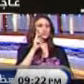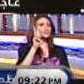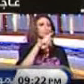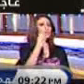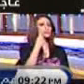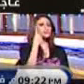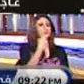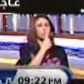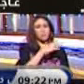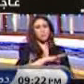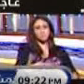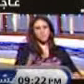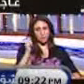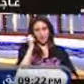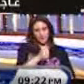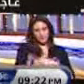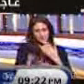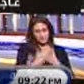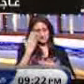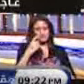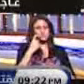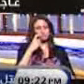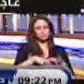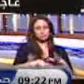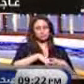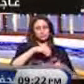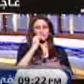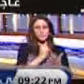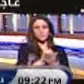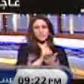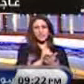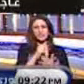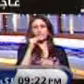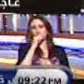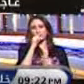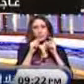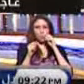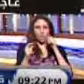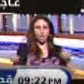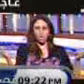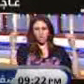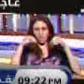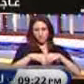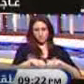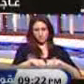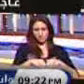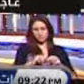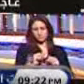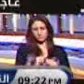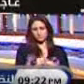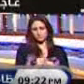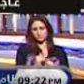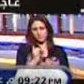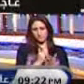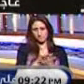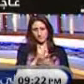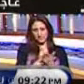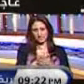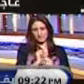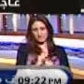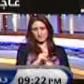مشكله. المدرسه دي كانت مختلطه بين اولاد وصبيان وتم نقل بنات وصبيان وتم